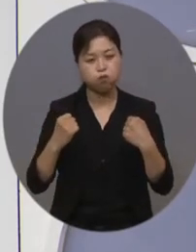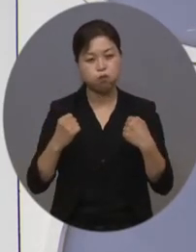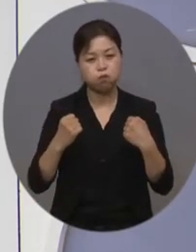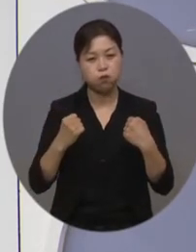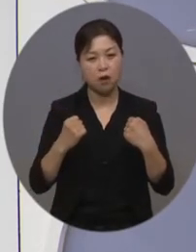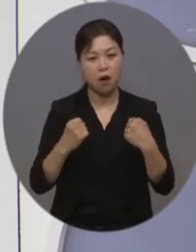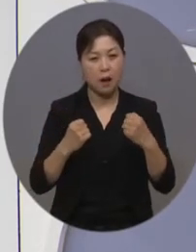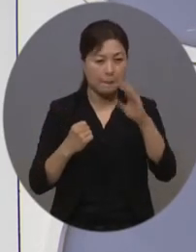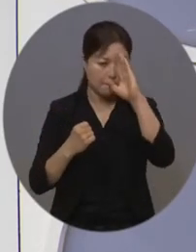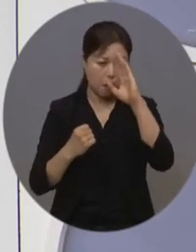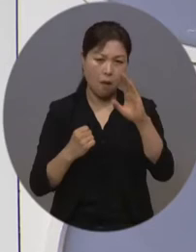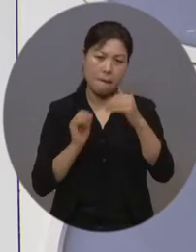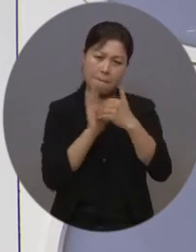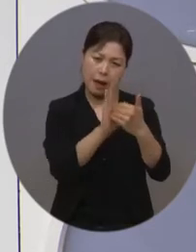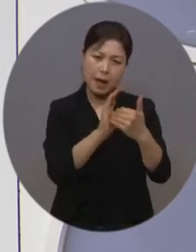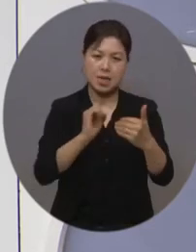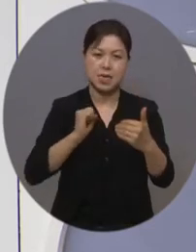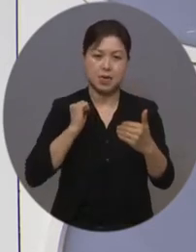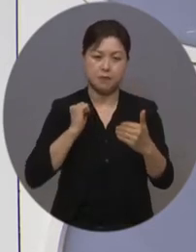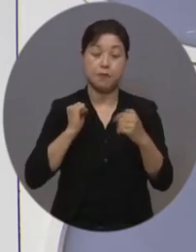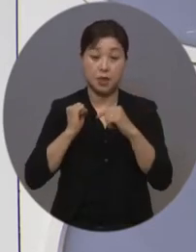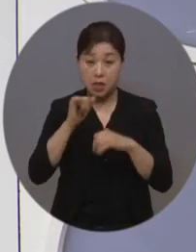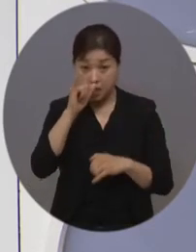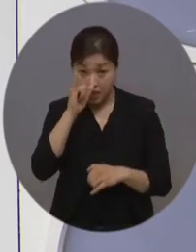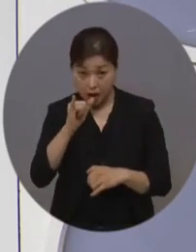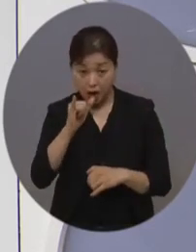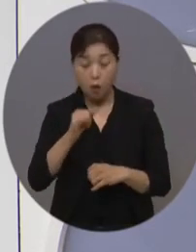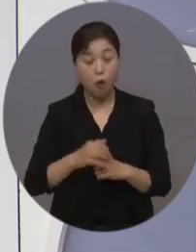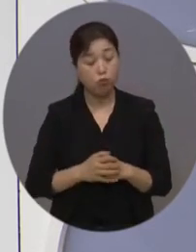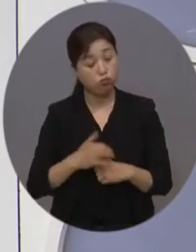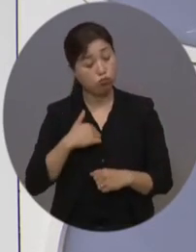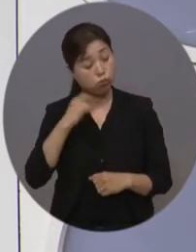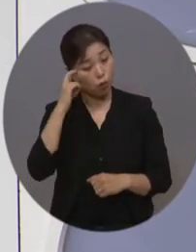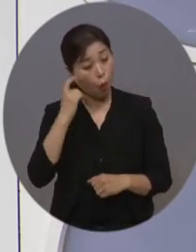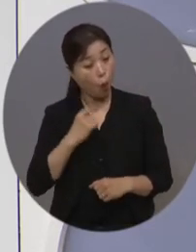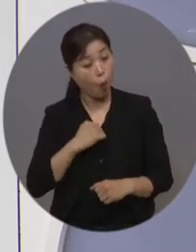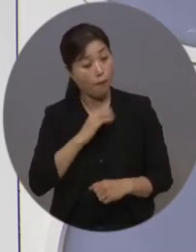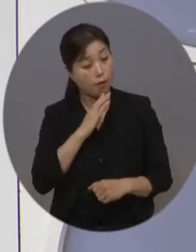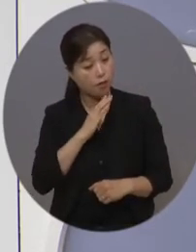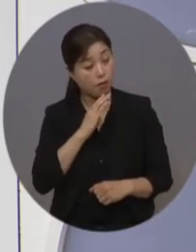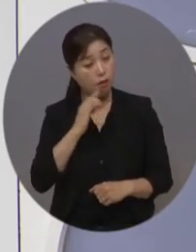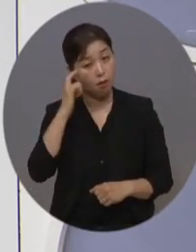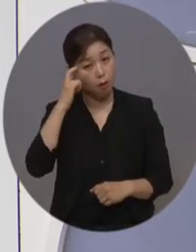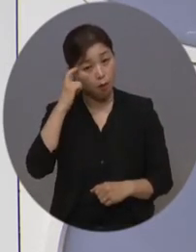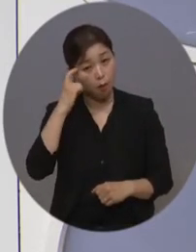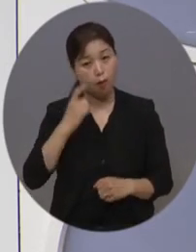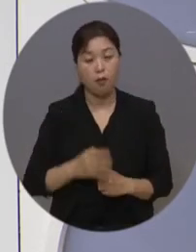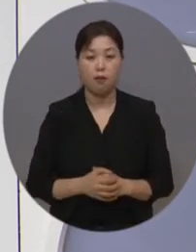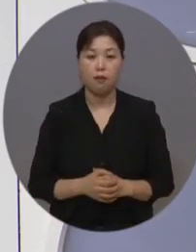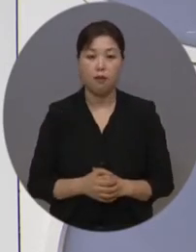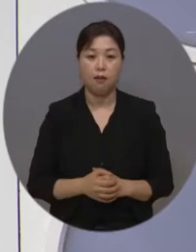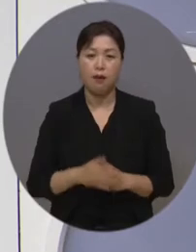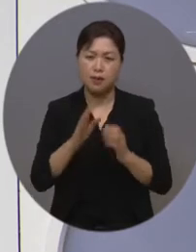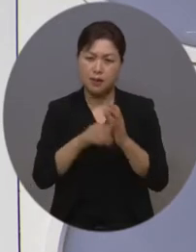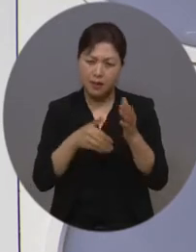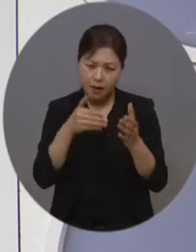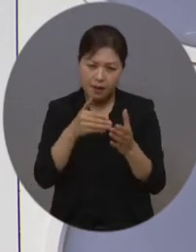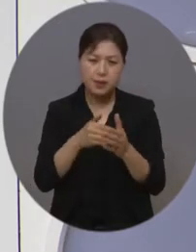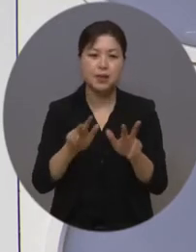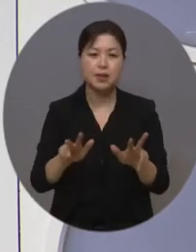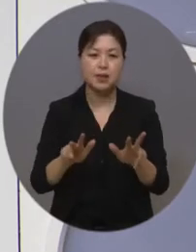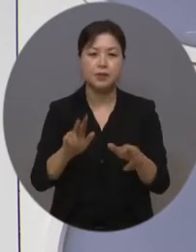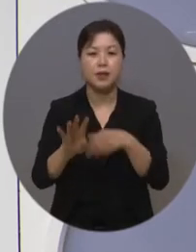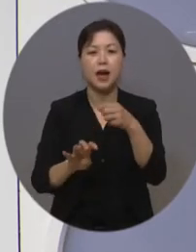하는 것이 그 사람들 생각이었었고, 저도 생각해 보니까 그런 것 같아요. 그래서 제가 이제 그때부터 지금까지